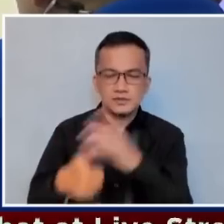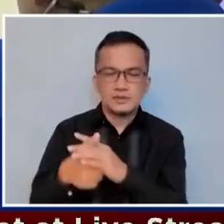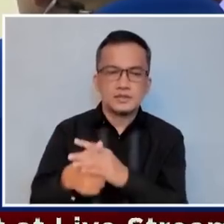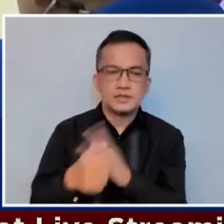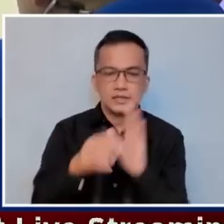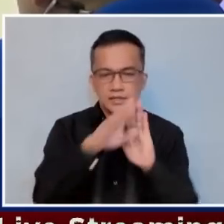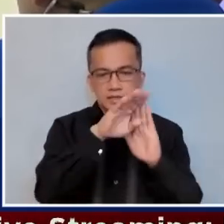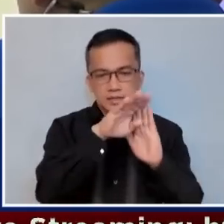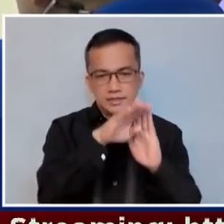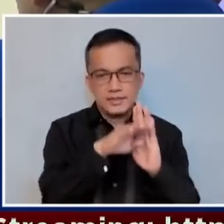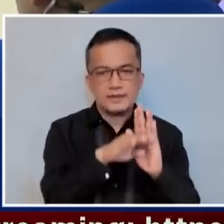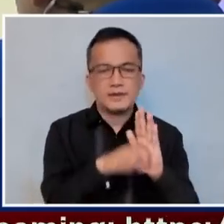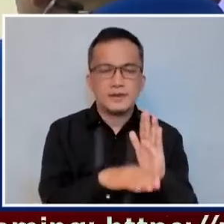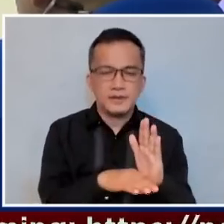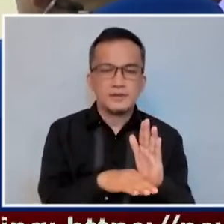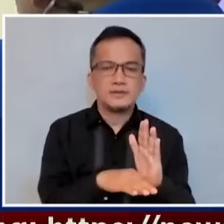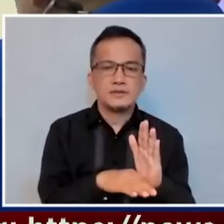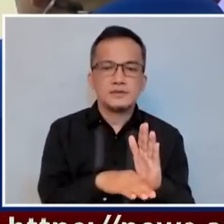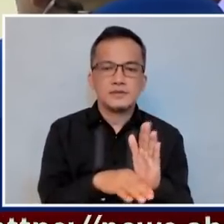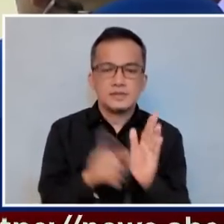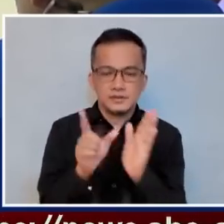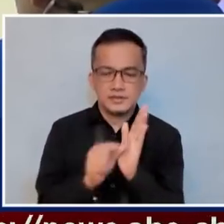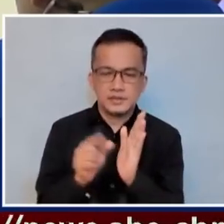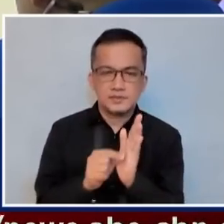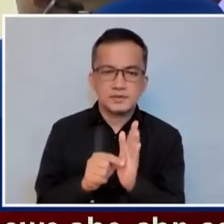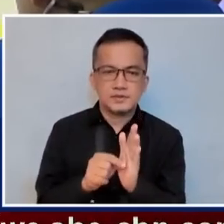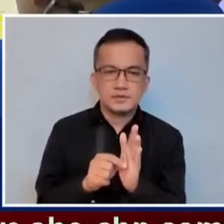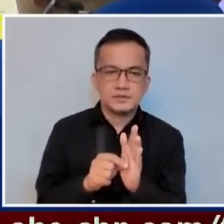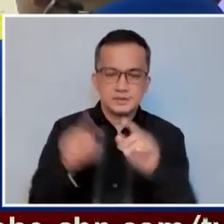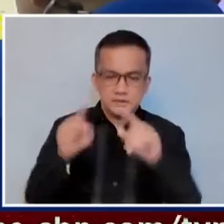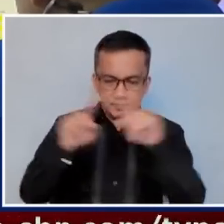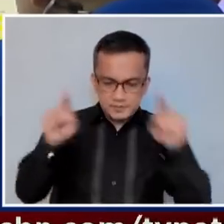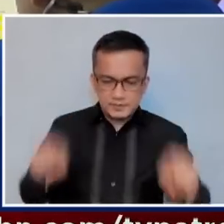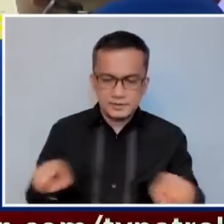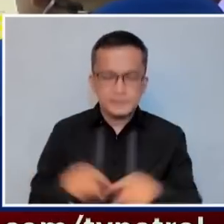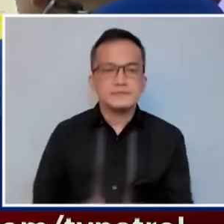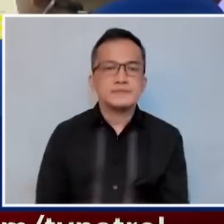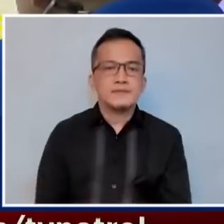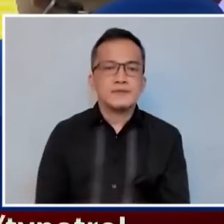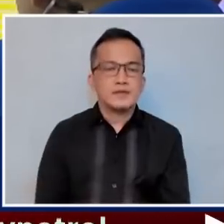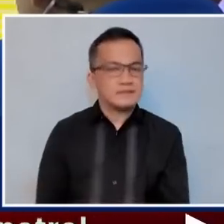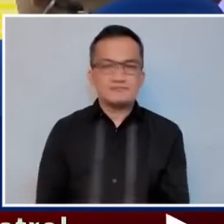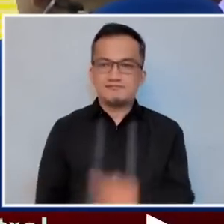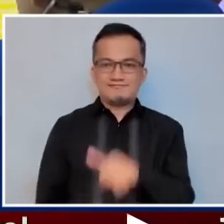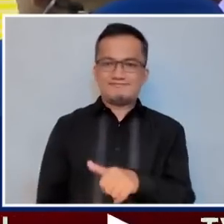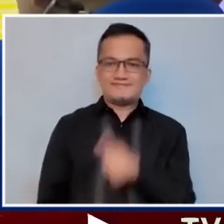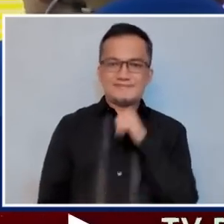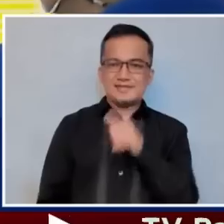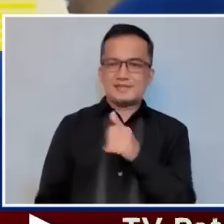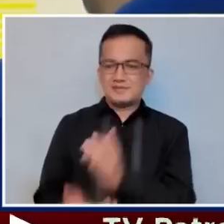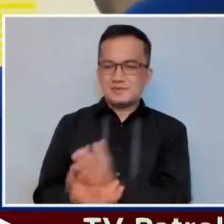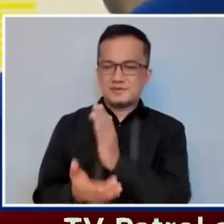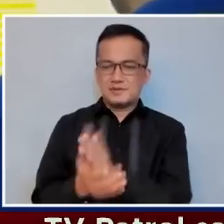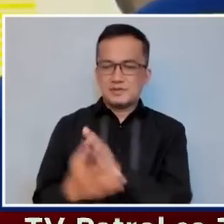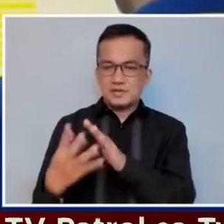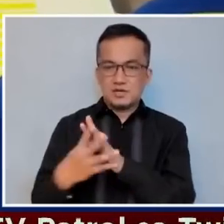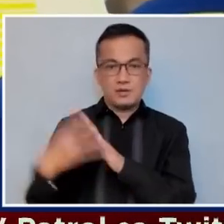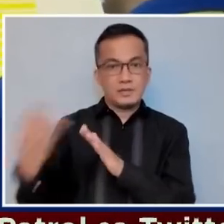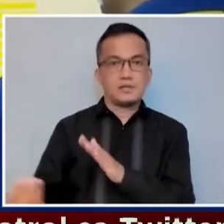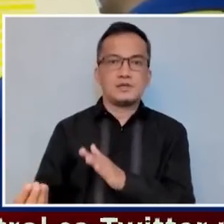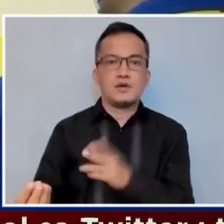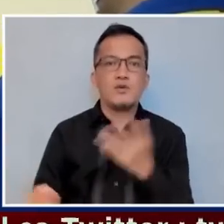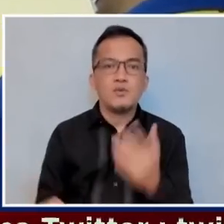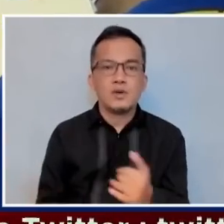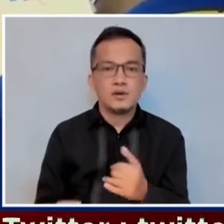detalye ng mga naka-imprenta dito sa fare matrix na ito. At hindi ito basta-basta maduduplicate o magagaya dahil